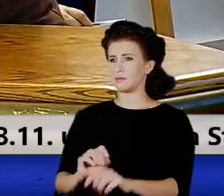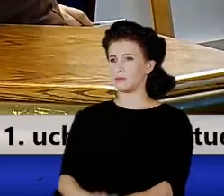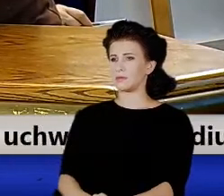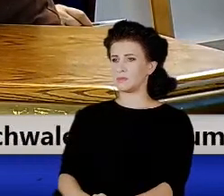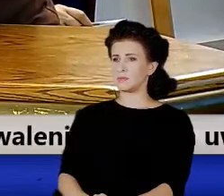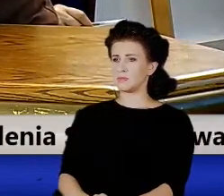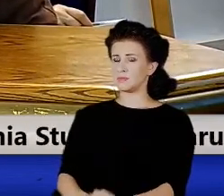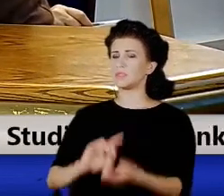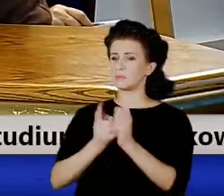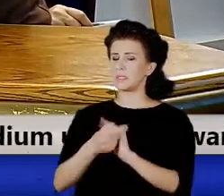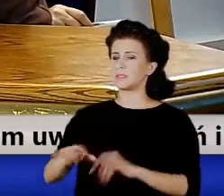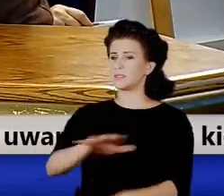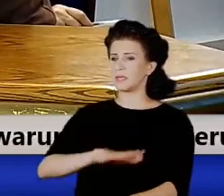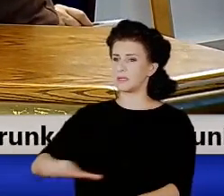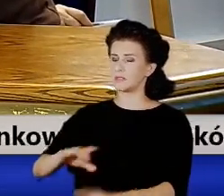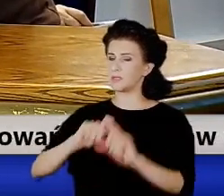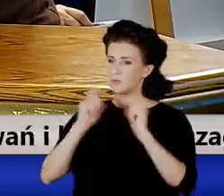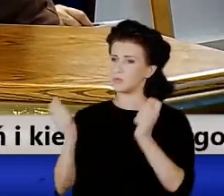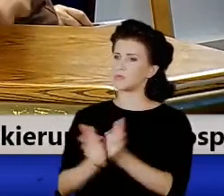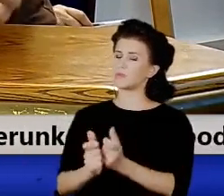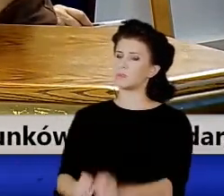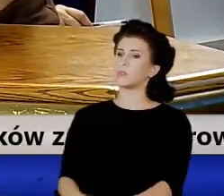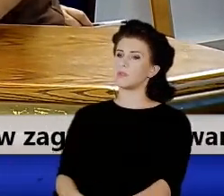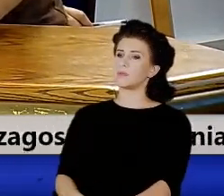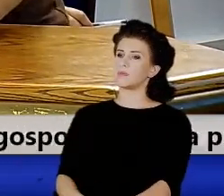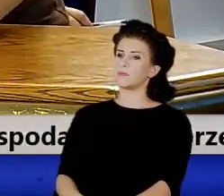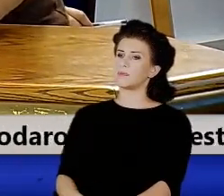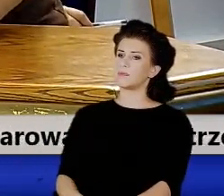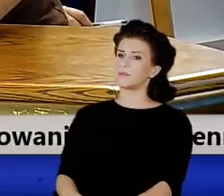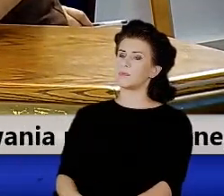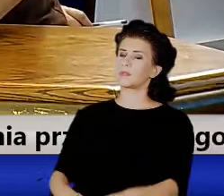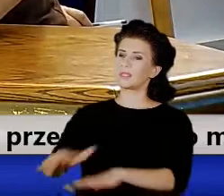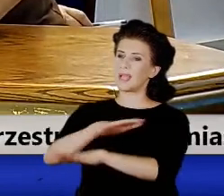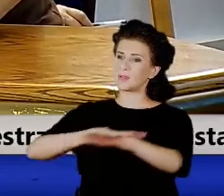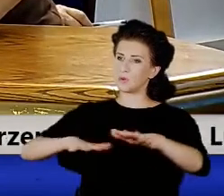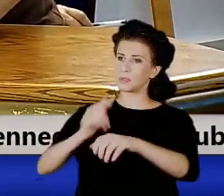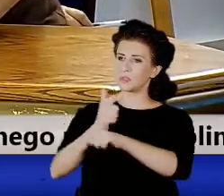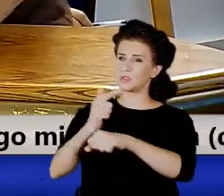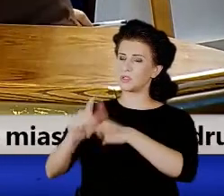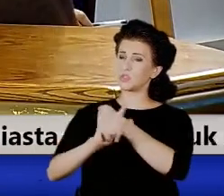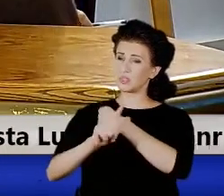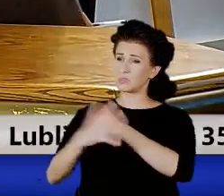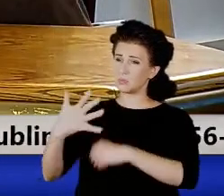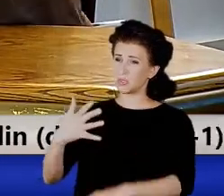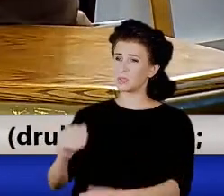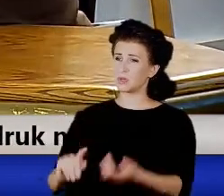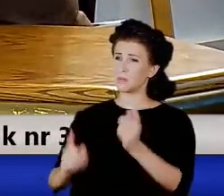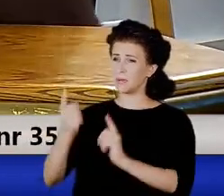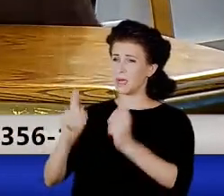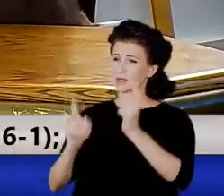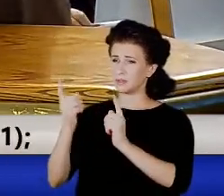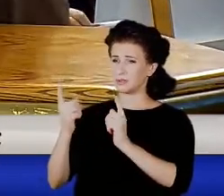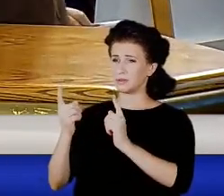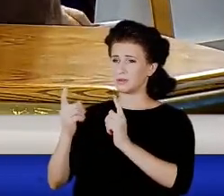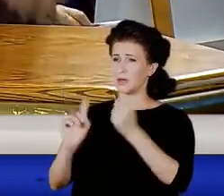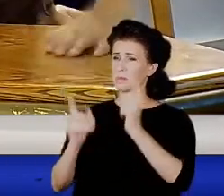tylko zmieni ten teren całkowicie. Już nie mówię o tym, że krajobrazowo, to tak fajnie wygląda, że będzie 75 hektarów parku, ale ten park będzie miał taki